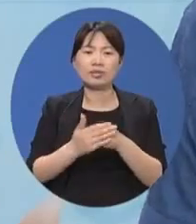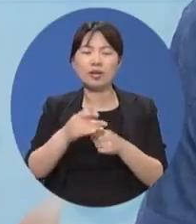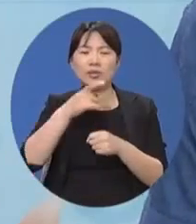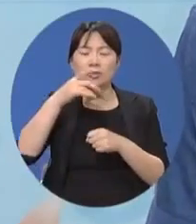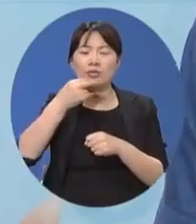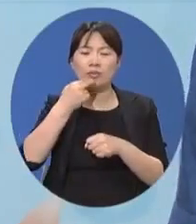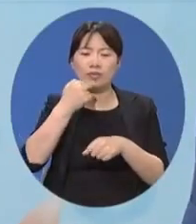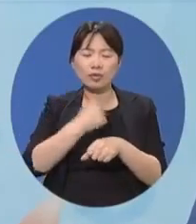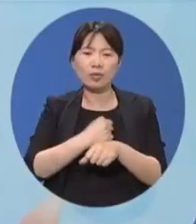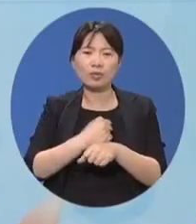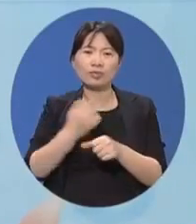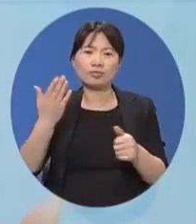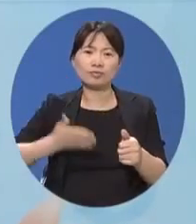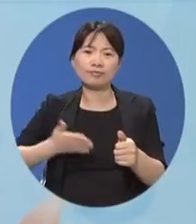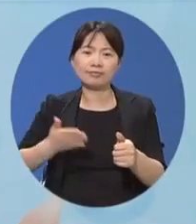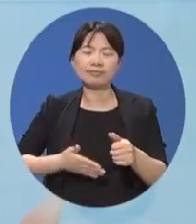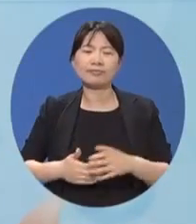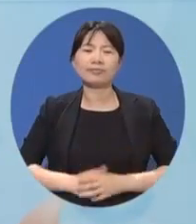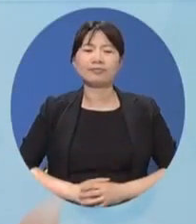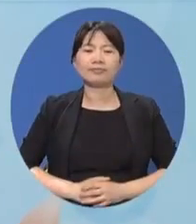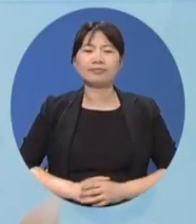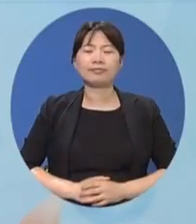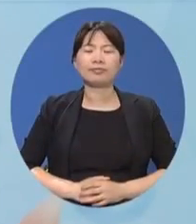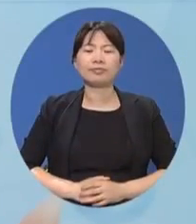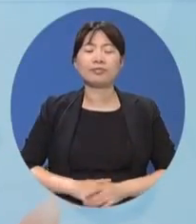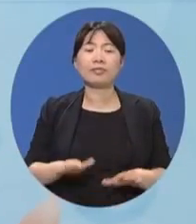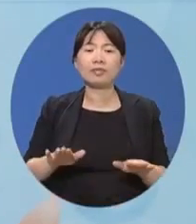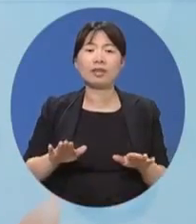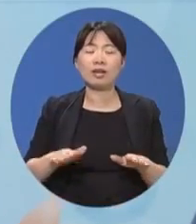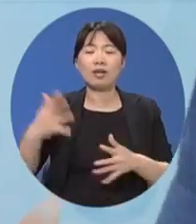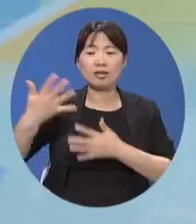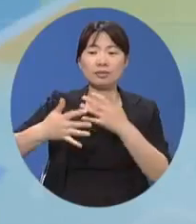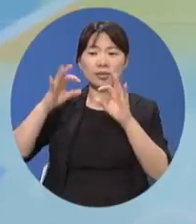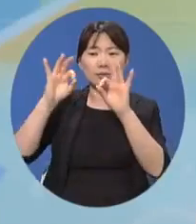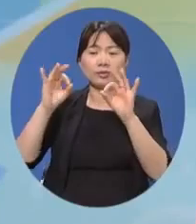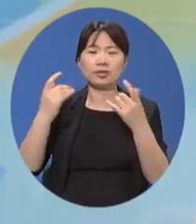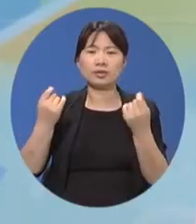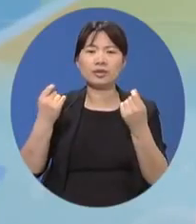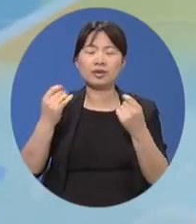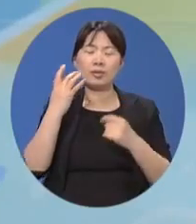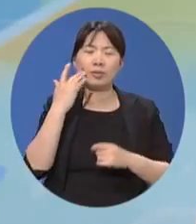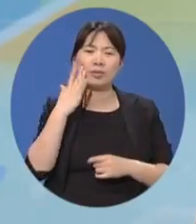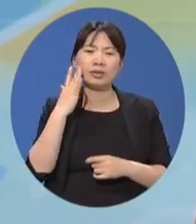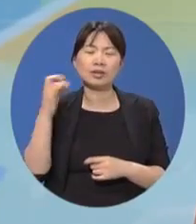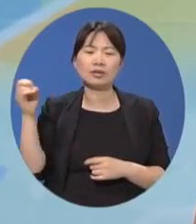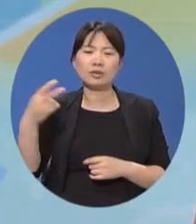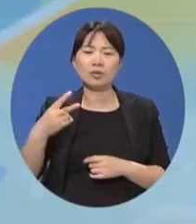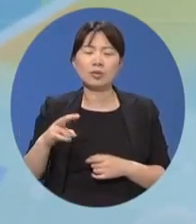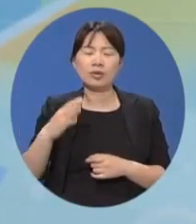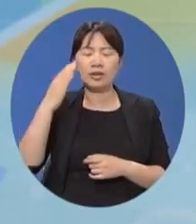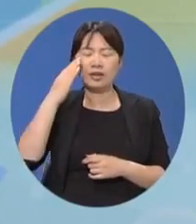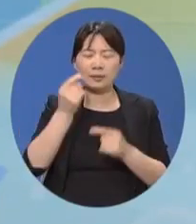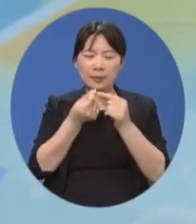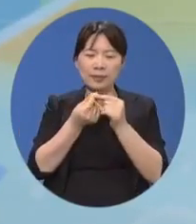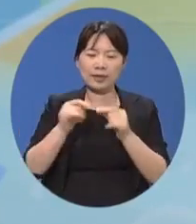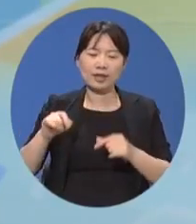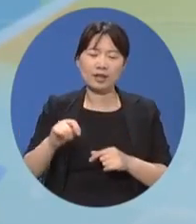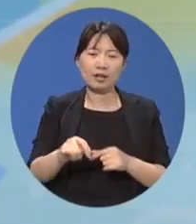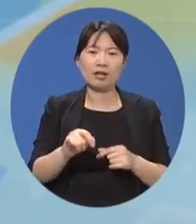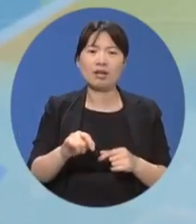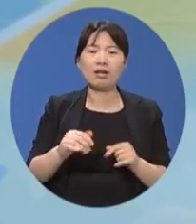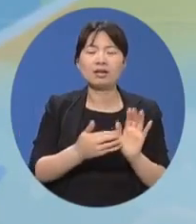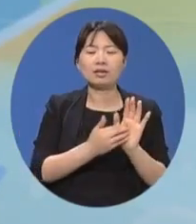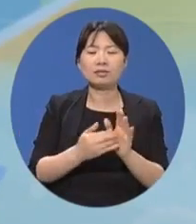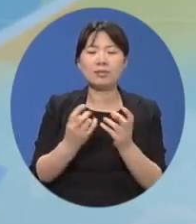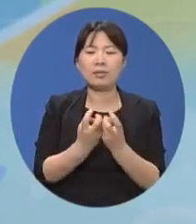특히 가 없게끔 해주시는게 가장 중요해요 4 그리고 화면에서도 지금 어 목이나 또 개미 같은 벌레 퇴치법 2